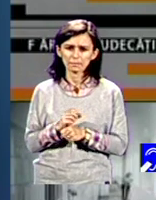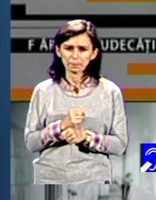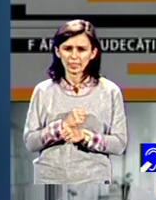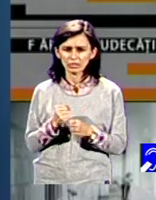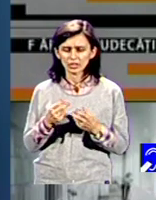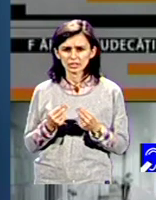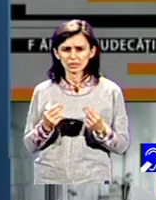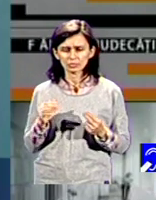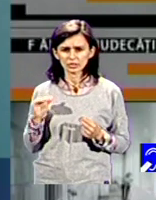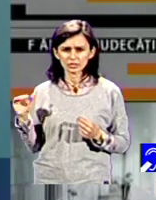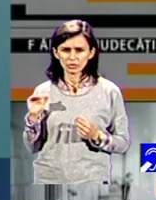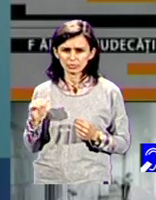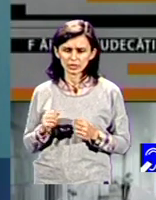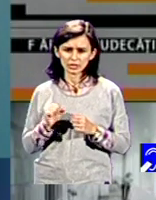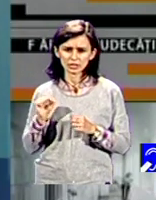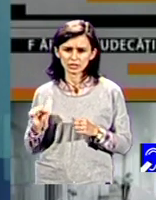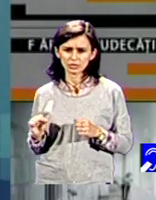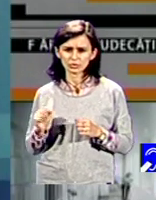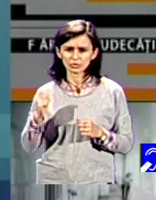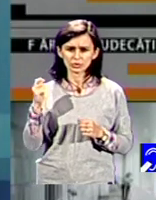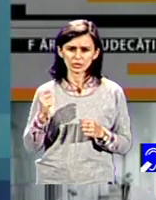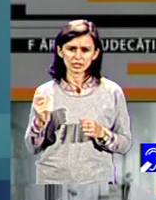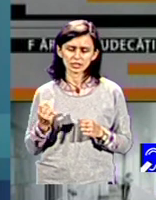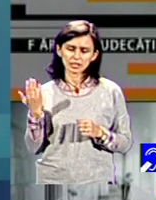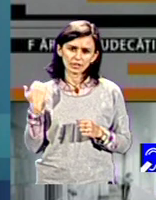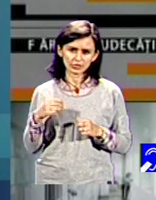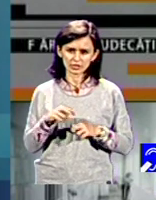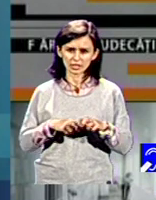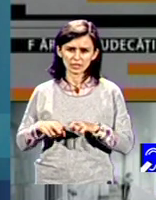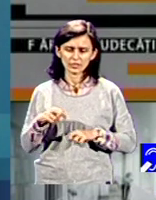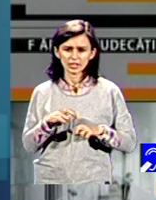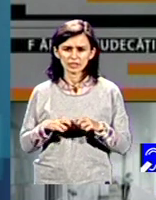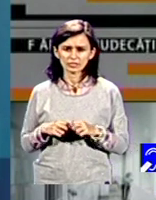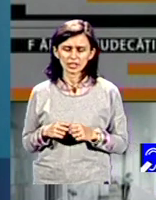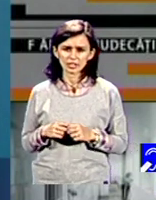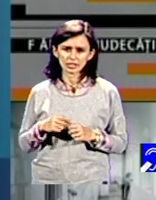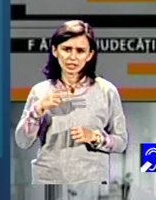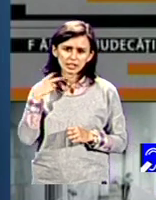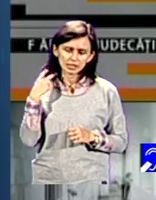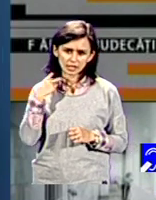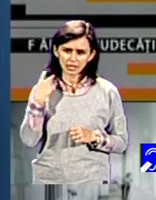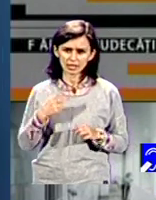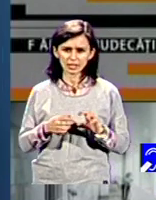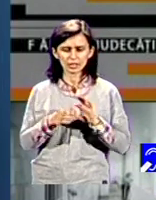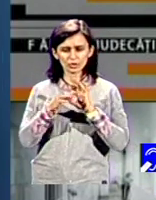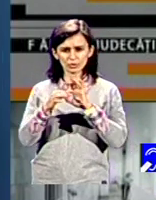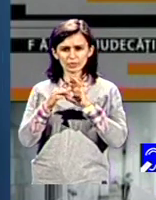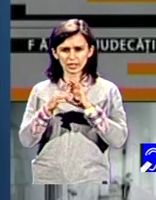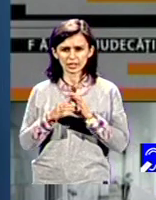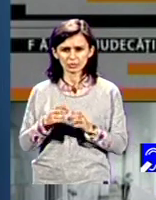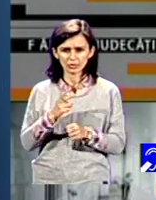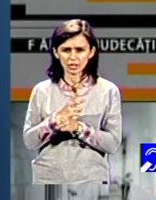norma de consum pirat și anchetată de statul britanic în cooperare cu statul român